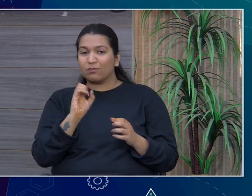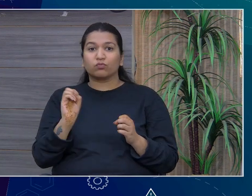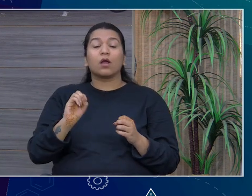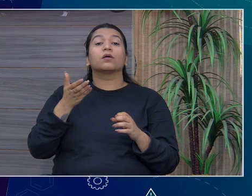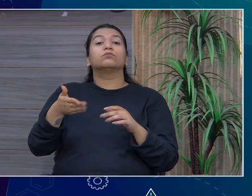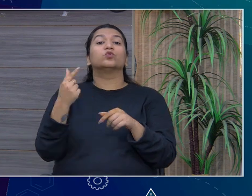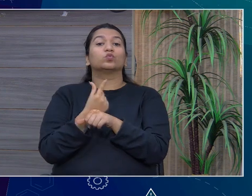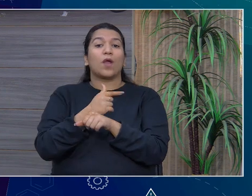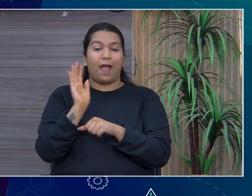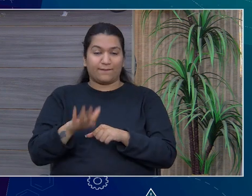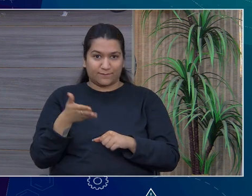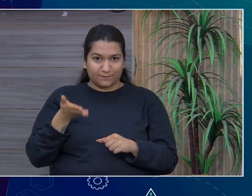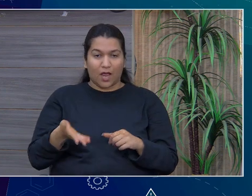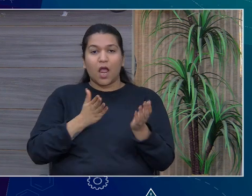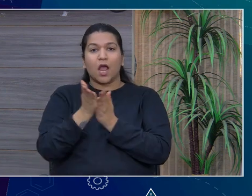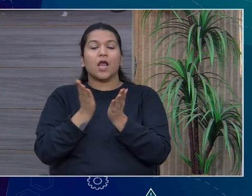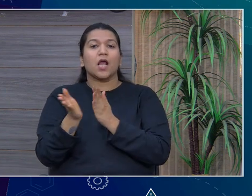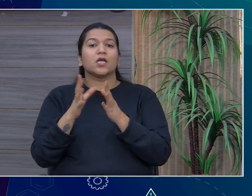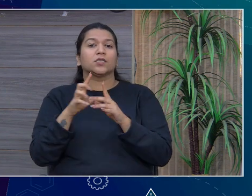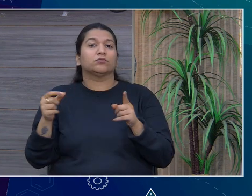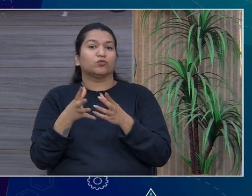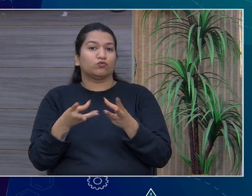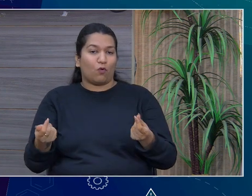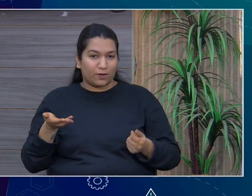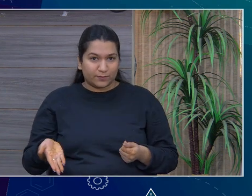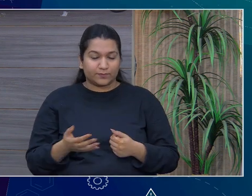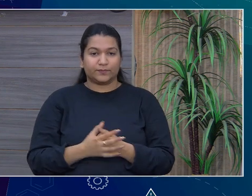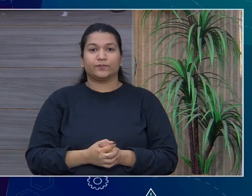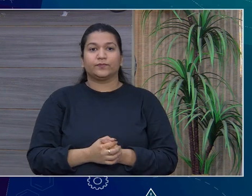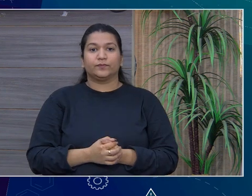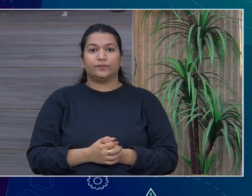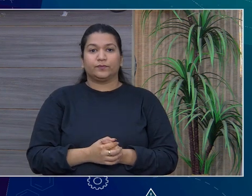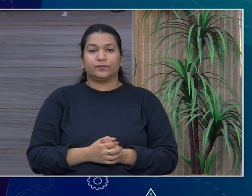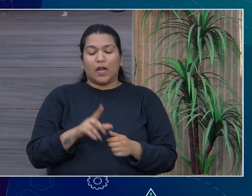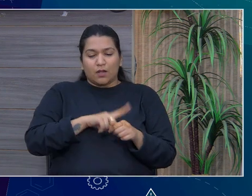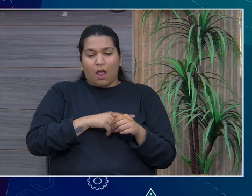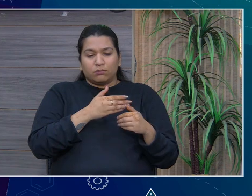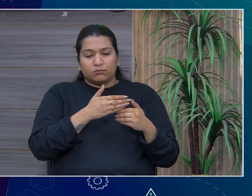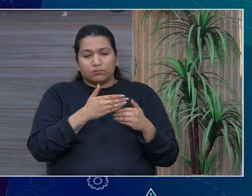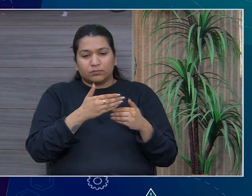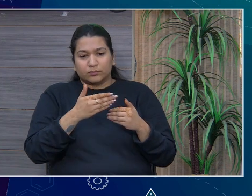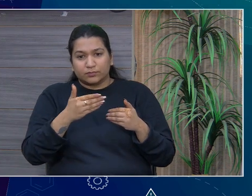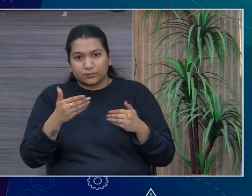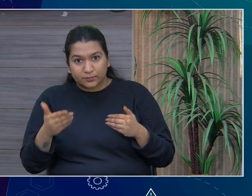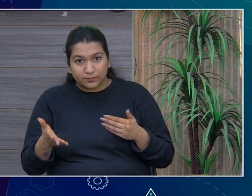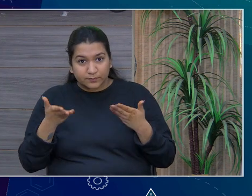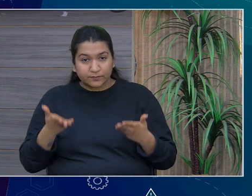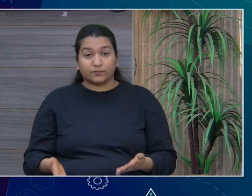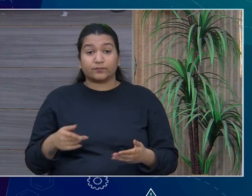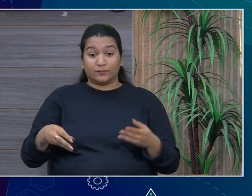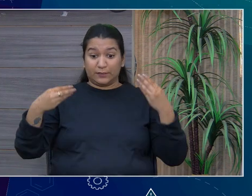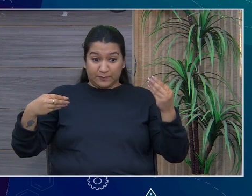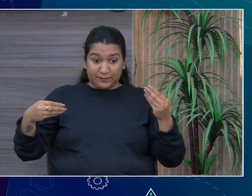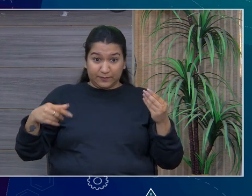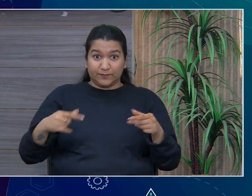एक तरीका होता था उस समय लिखने का, उस पर वो लिखा जाता था। समय जैसे जैसे आगे बढ़ा तो फिर प्रस्तर खंडों पर भी वो चीज़ें लिखने लगी।